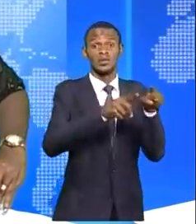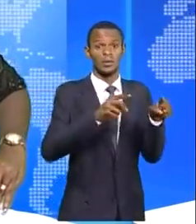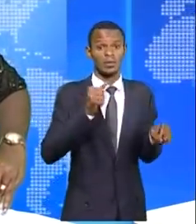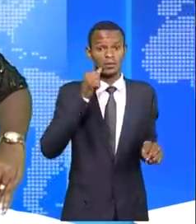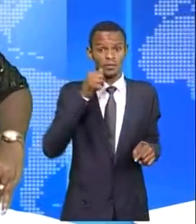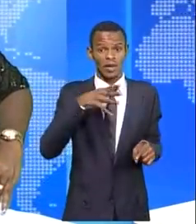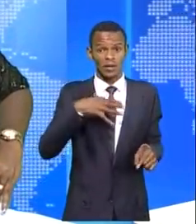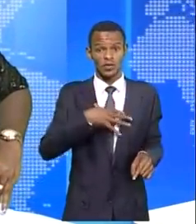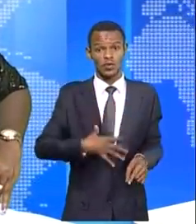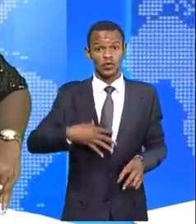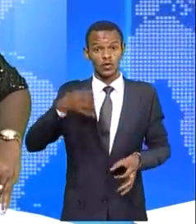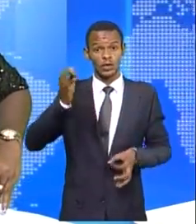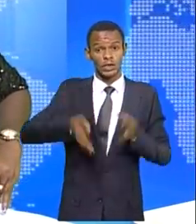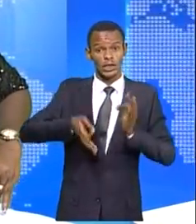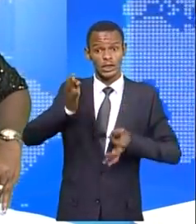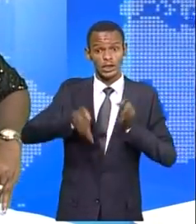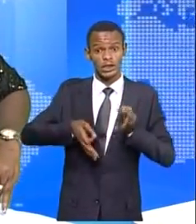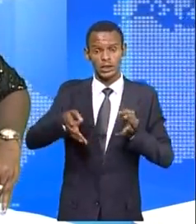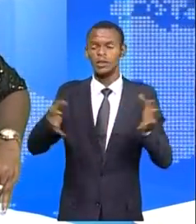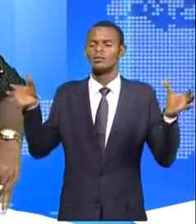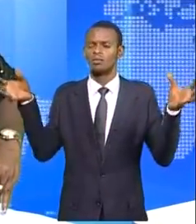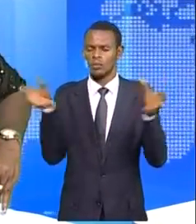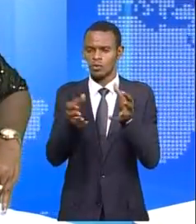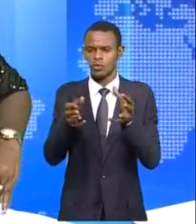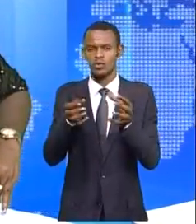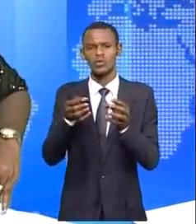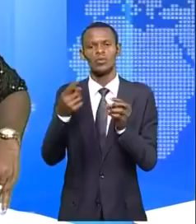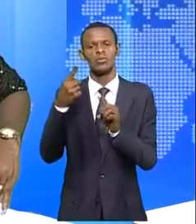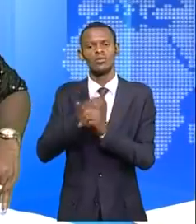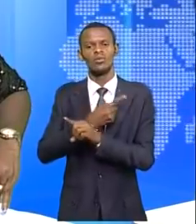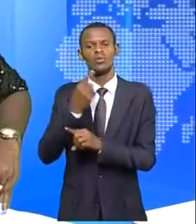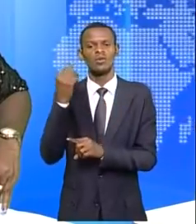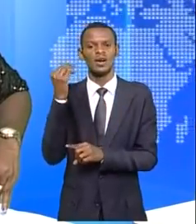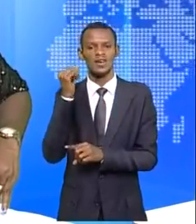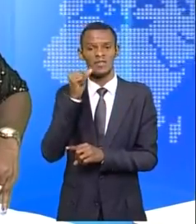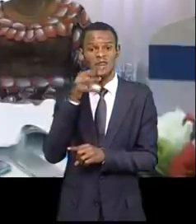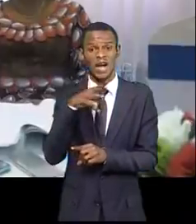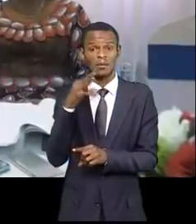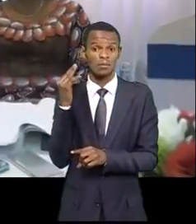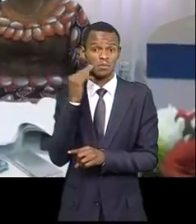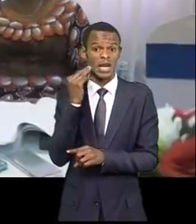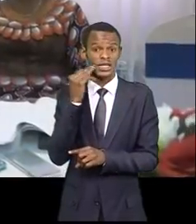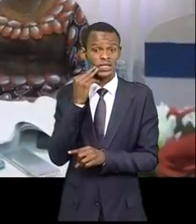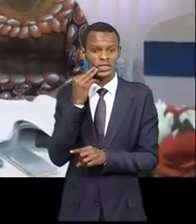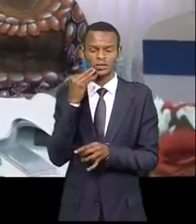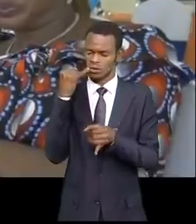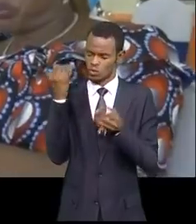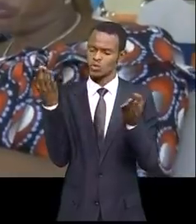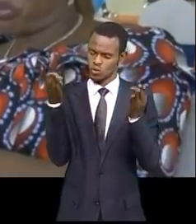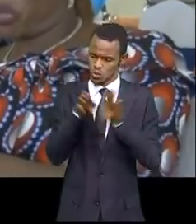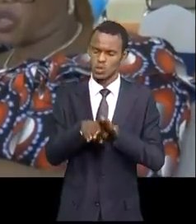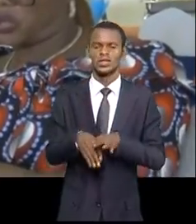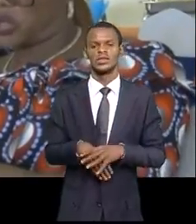satisfaisante le mois dédié à la femme plus de détails cédric qui me dois de la femme congolaise c'était devant être